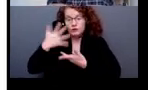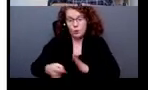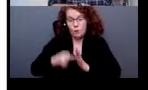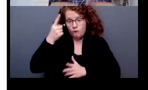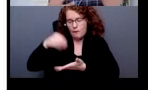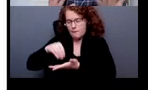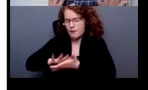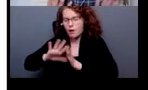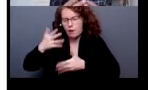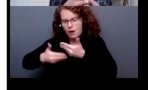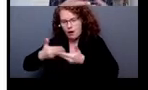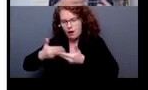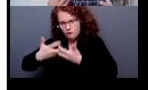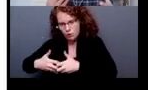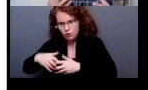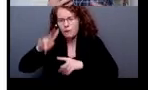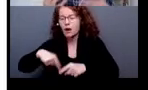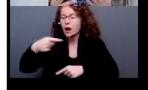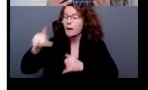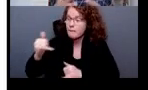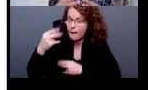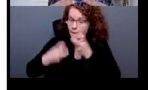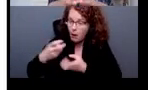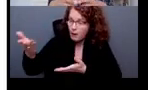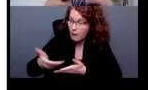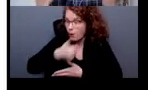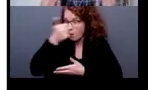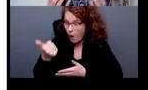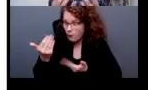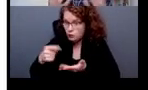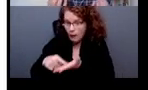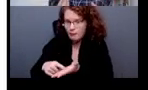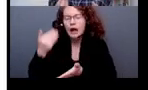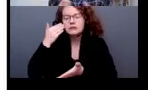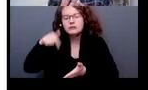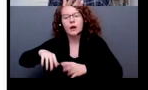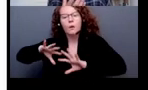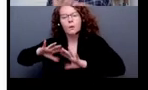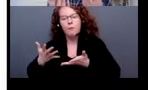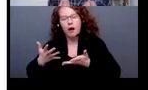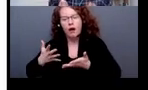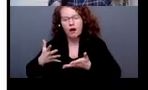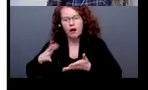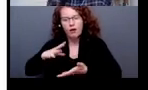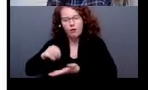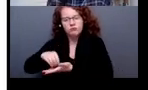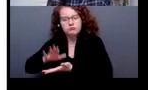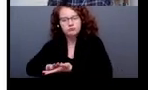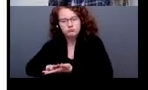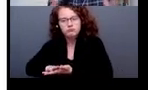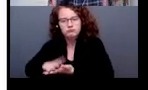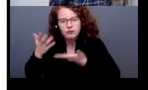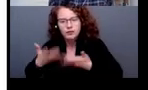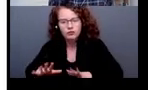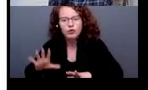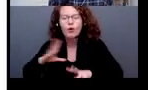similaires, et que d'une certaine manière, ainsi, ils construisaient leur propre leur propre